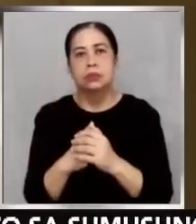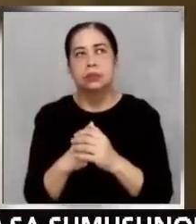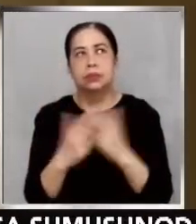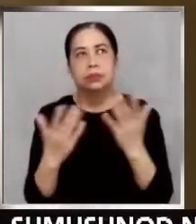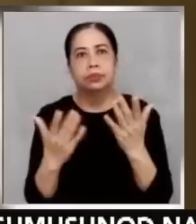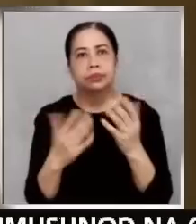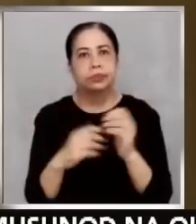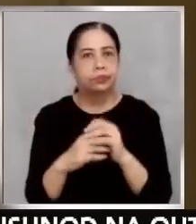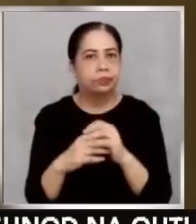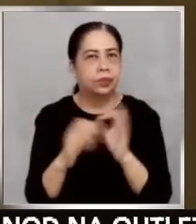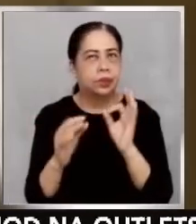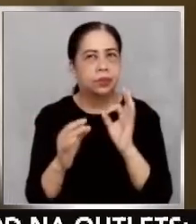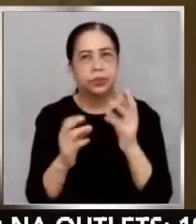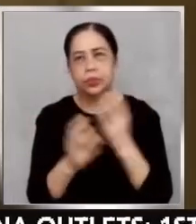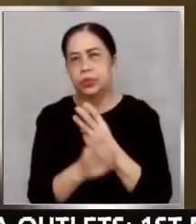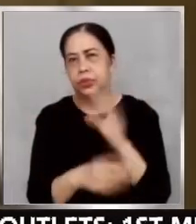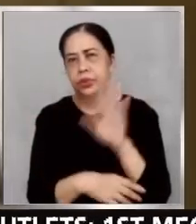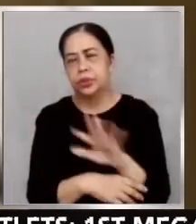worst, I think around